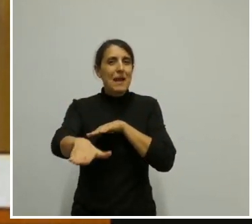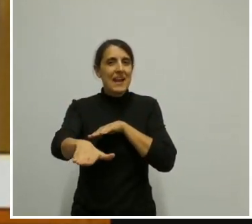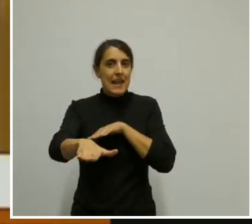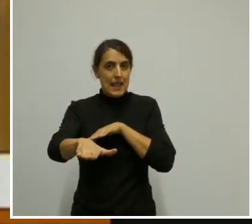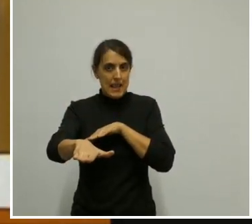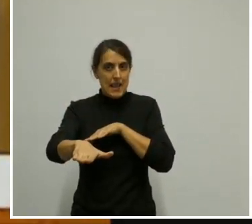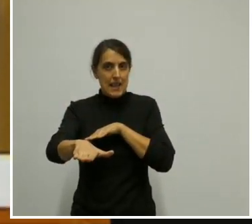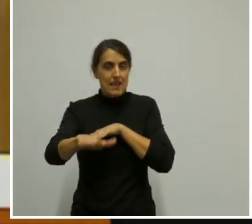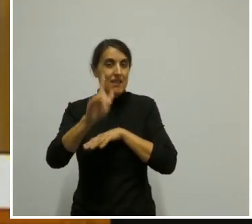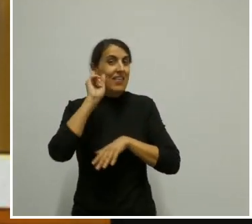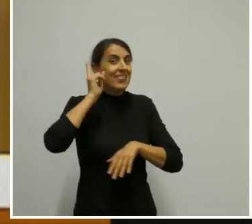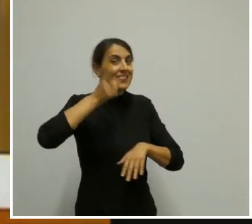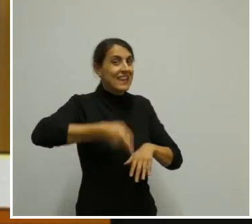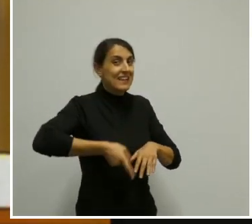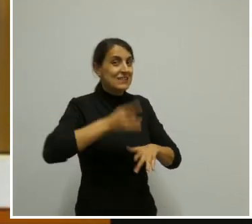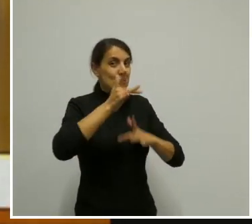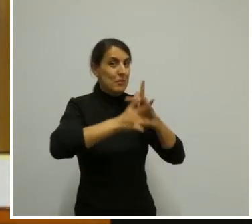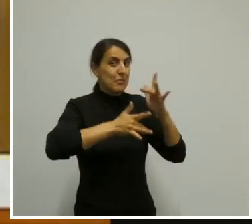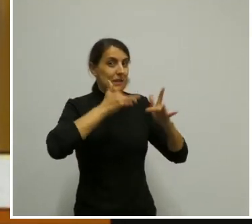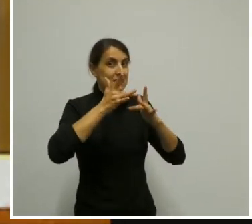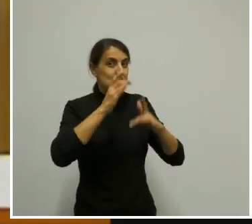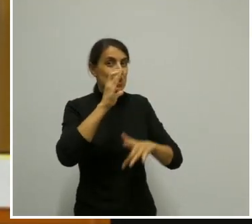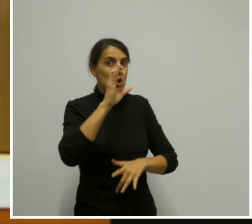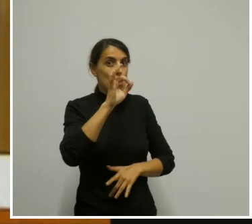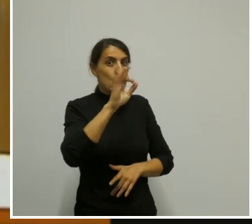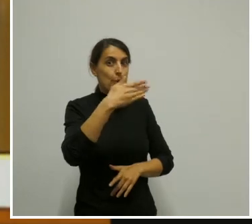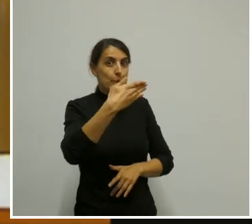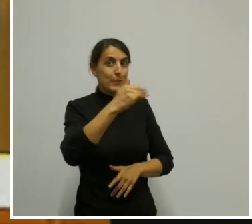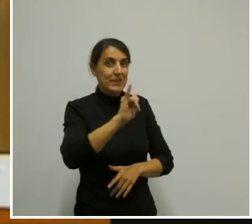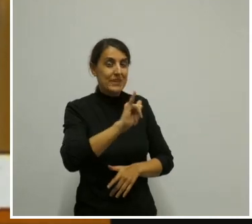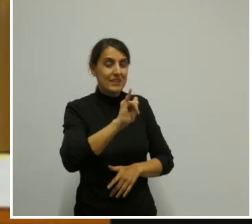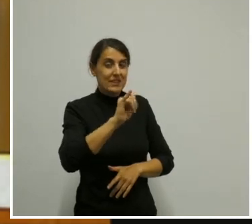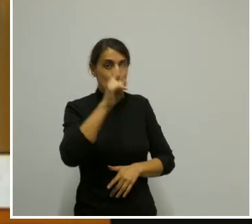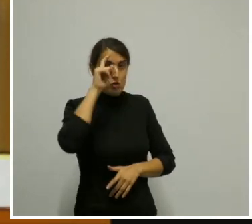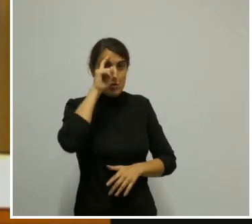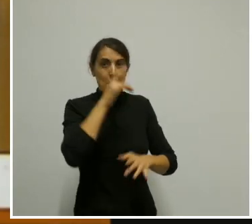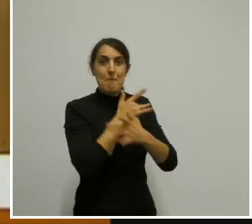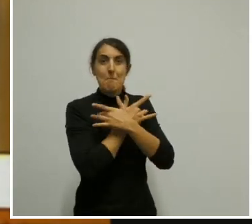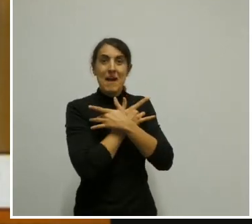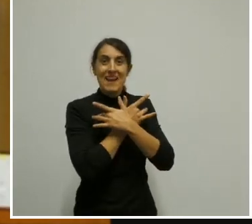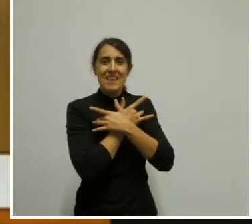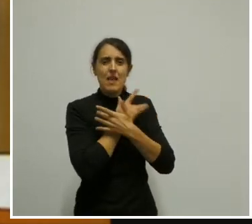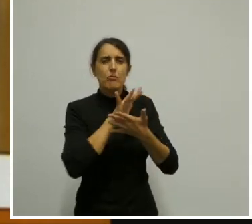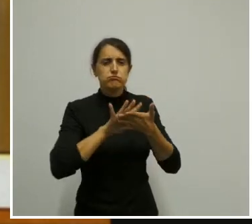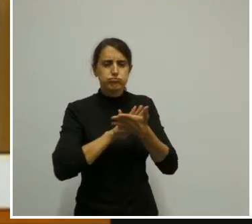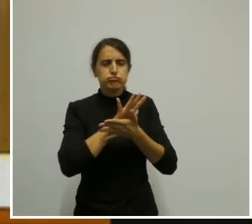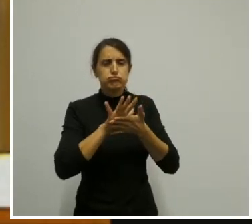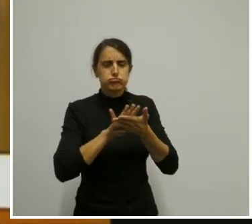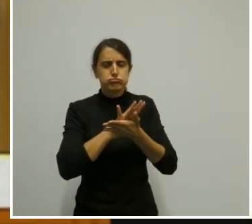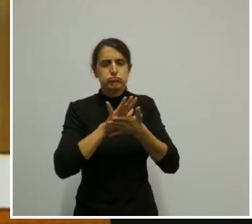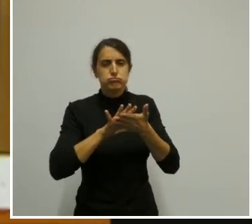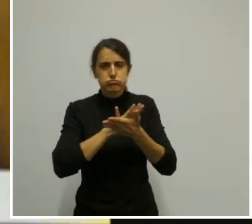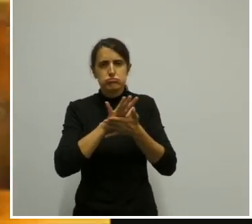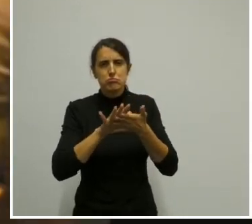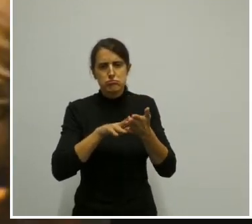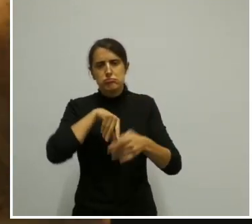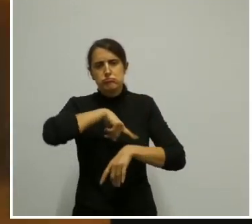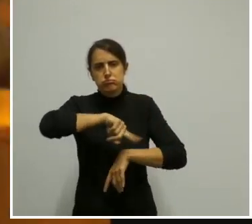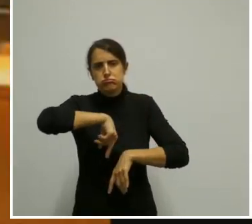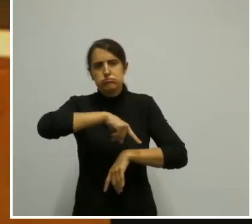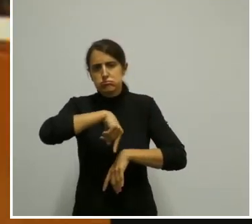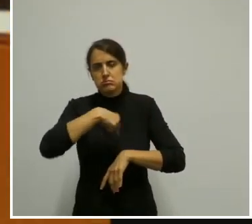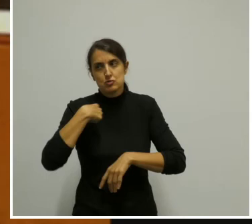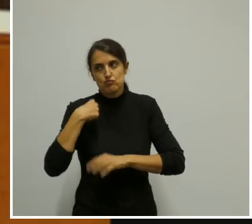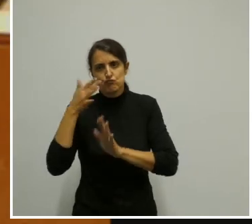la Bressol Cobi, Maria, vam estar parlant molta estona i clar, jo li vaig estar explicant que bueno,